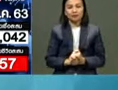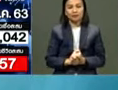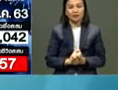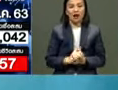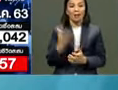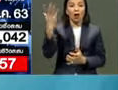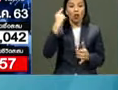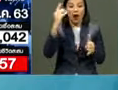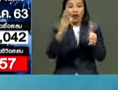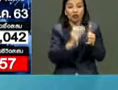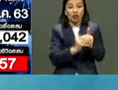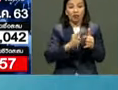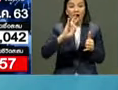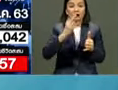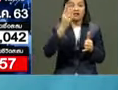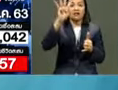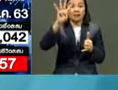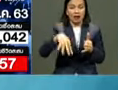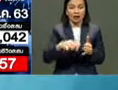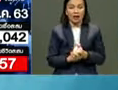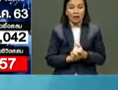หมื่นกว่ารายแล้วนะครับบวกเพิ่มเมื่อวานนี้90004